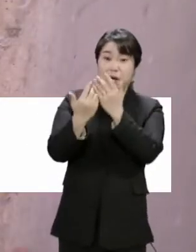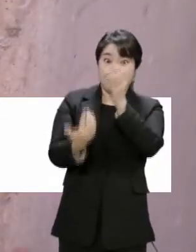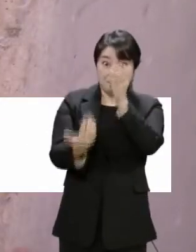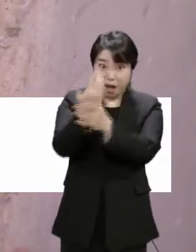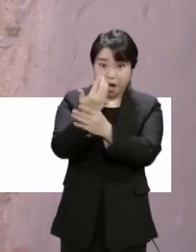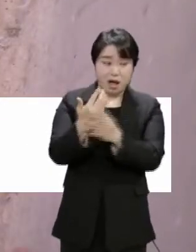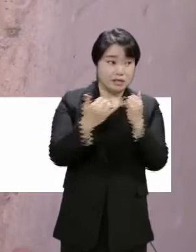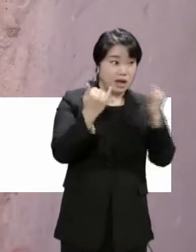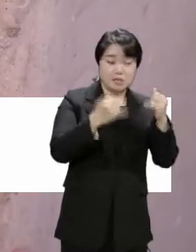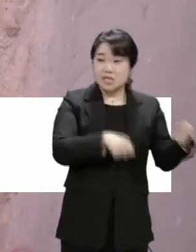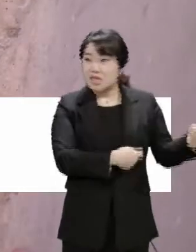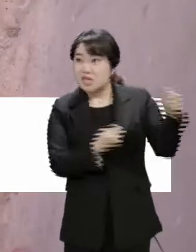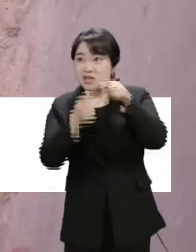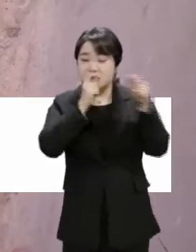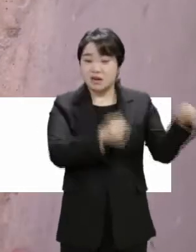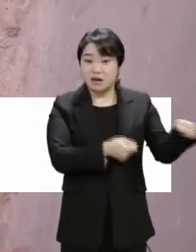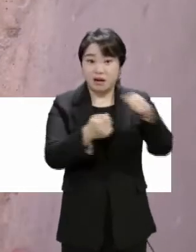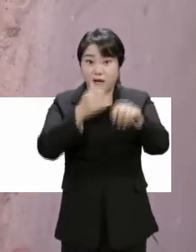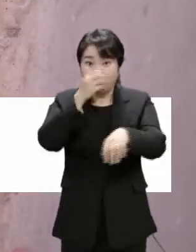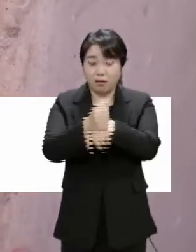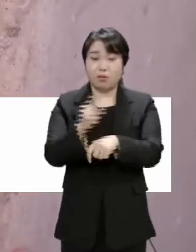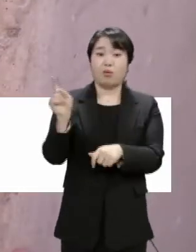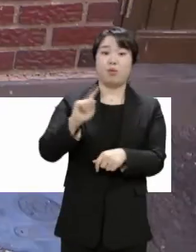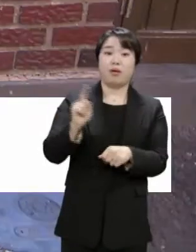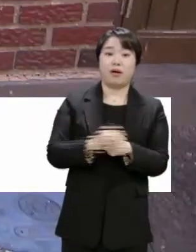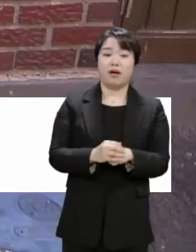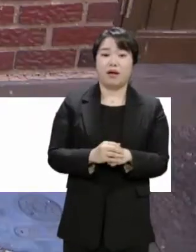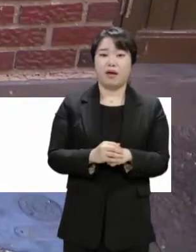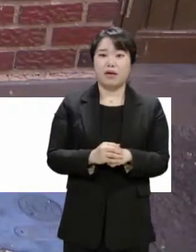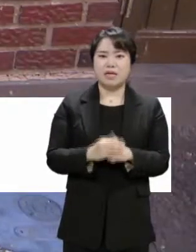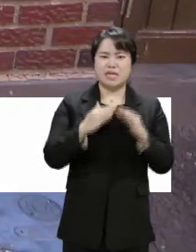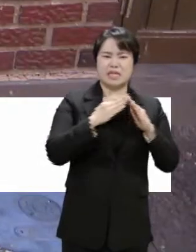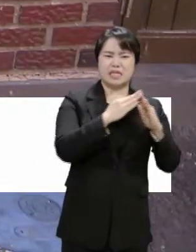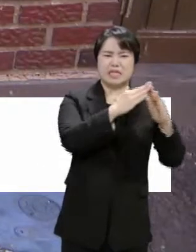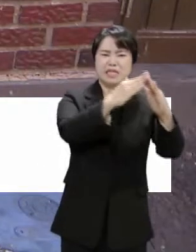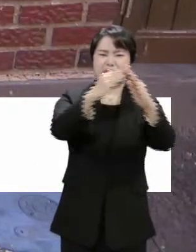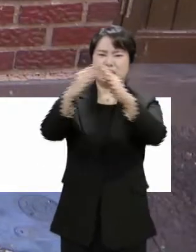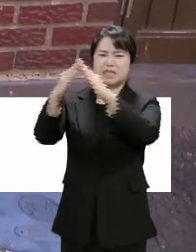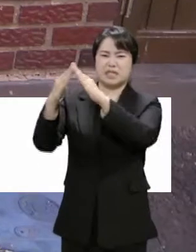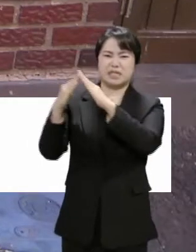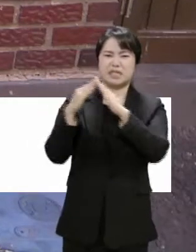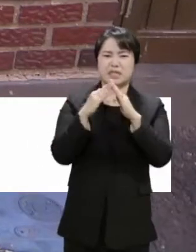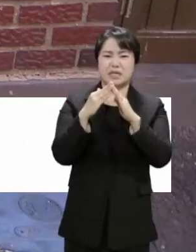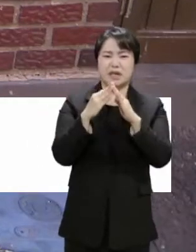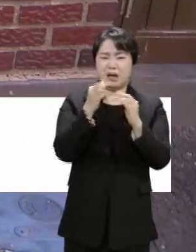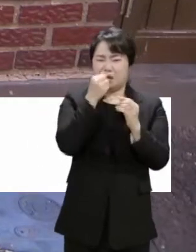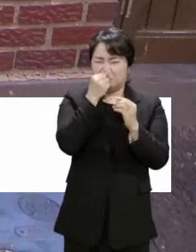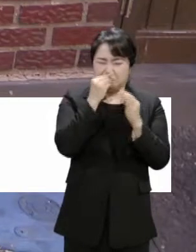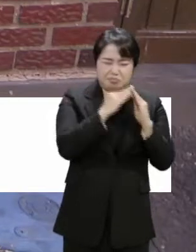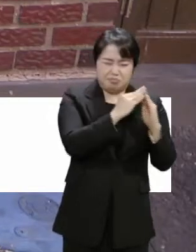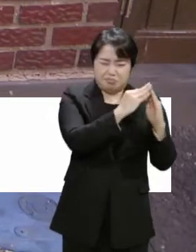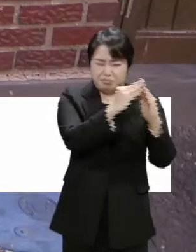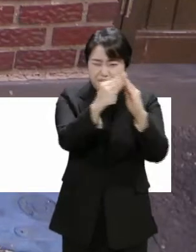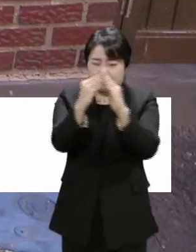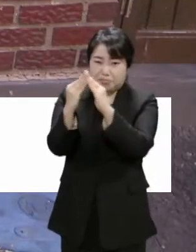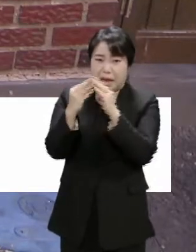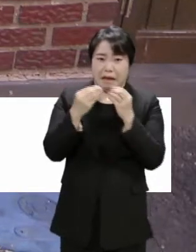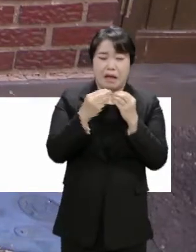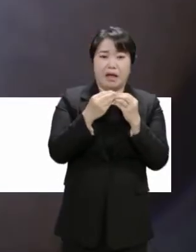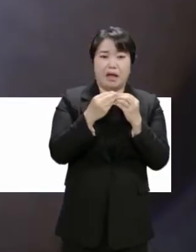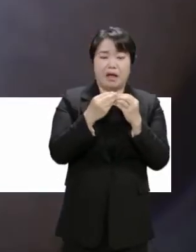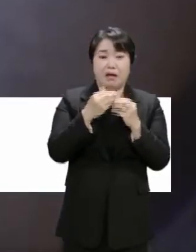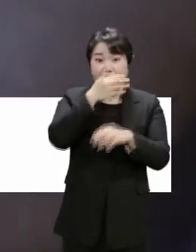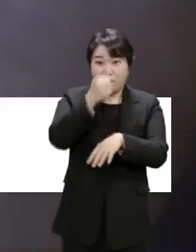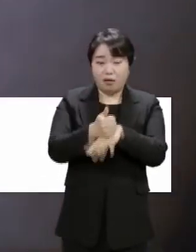상황이면 여기 보시다 알다시피 집들이 다 이게 조밀조밀하게 있습니다.